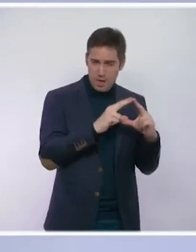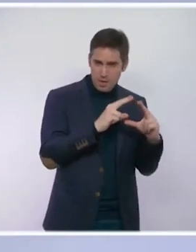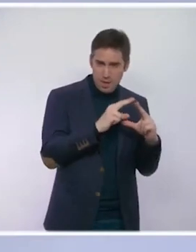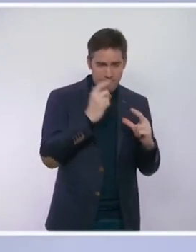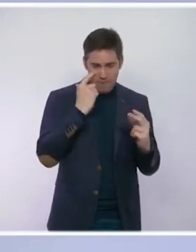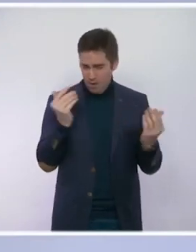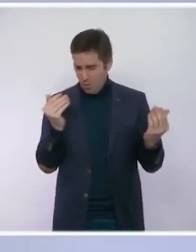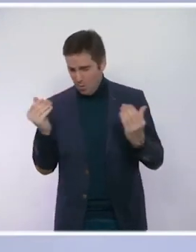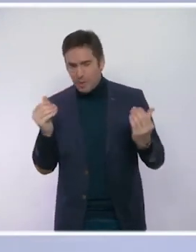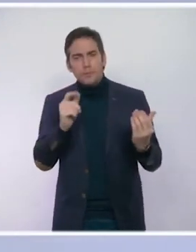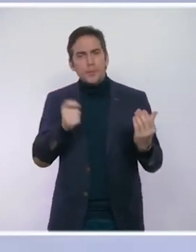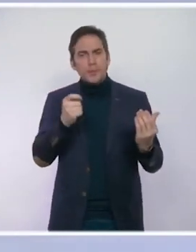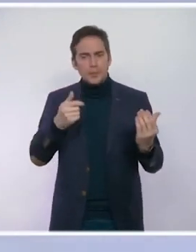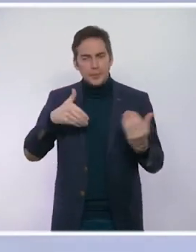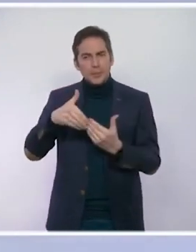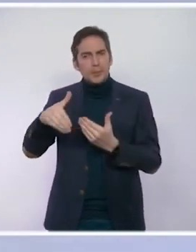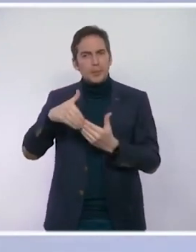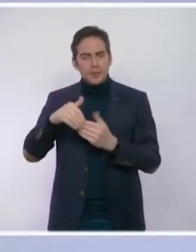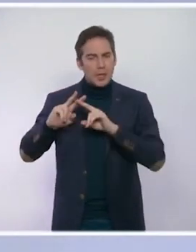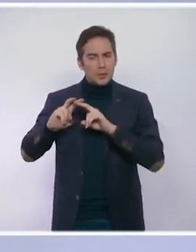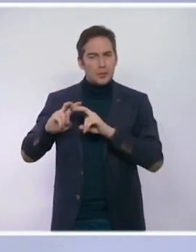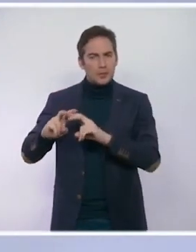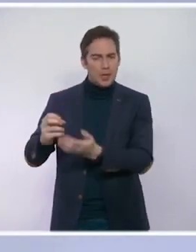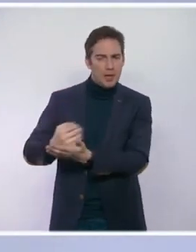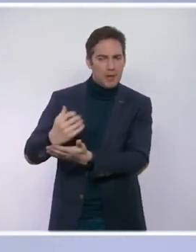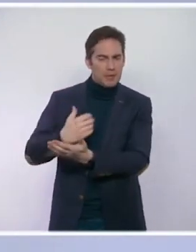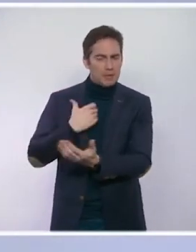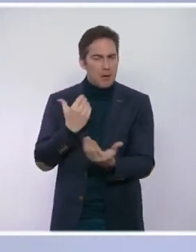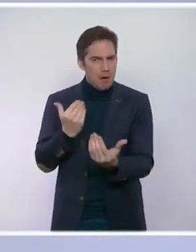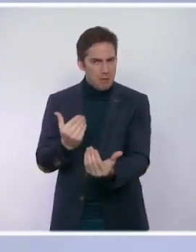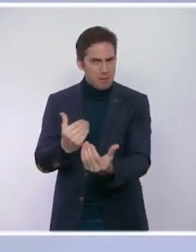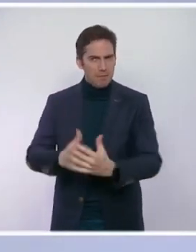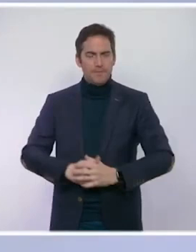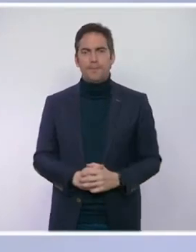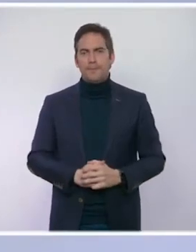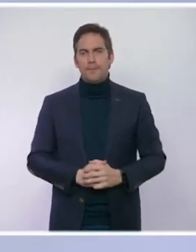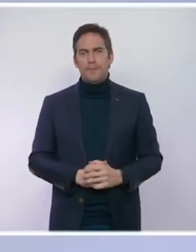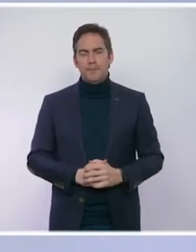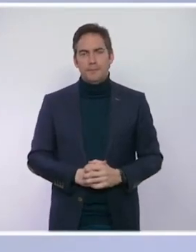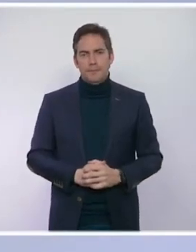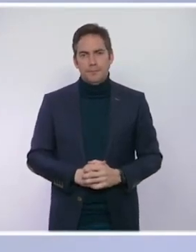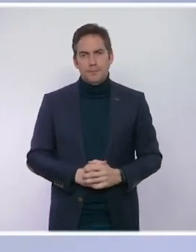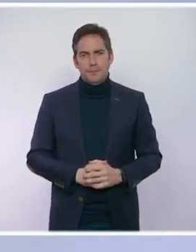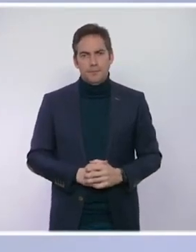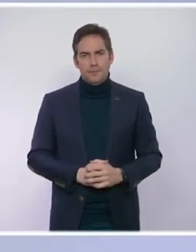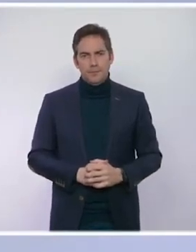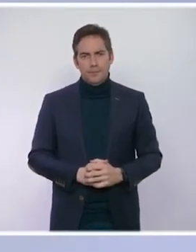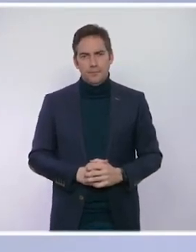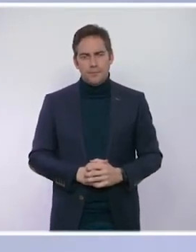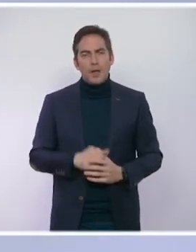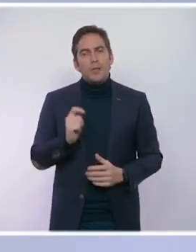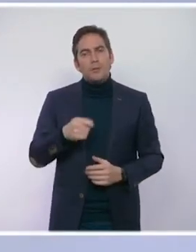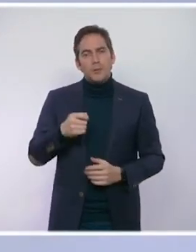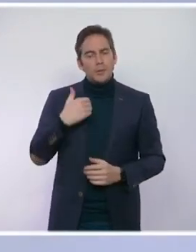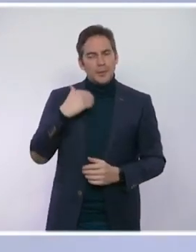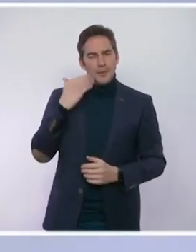encore une fois, nous attendons de nouvelles études scientifiques qui devraient venir enrichir notre connaissance. Nous savons enfin qu'il est un peu plus